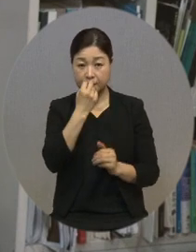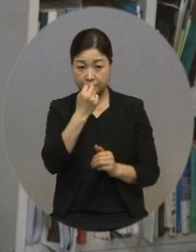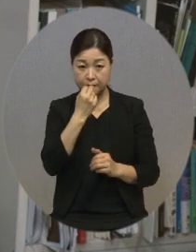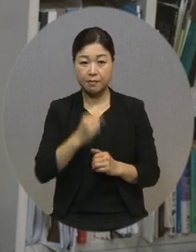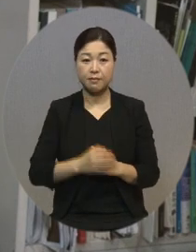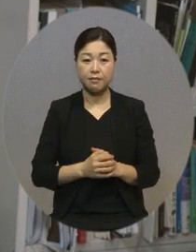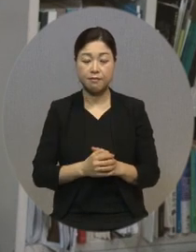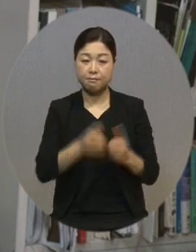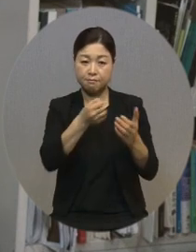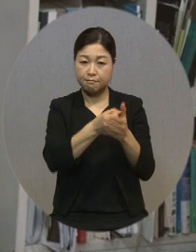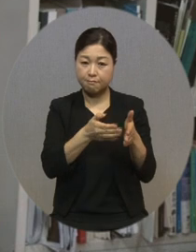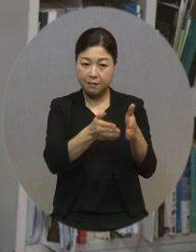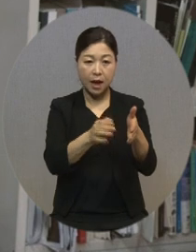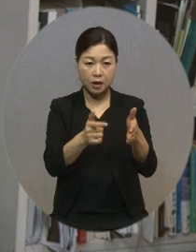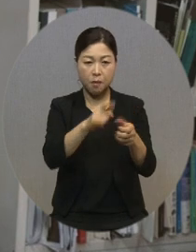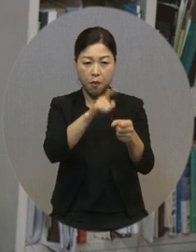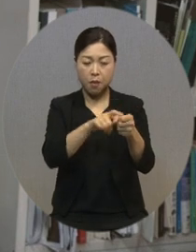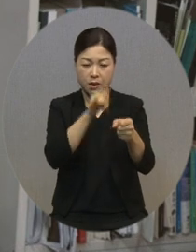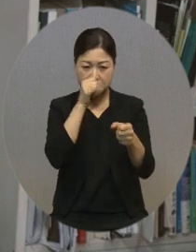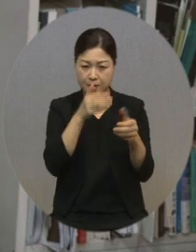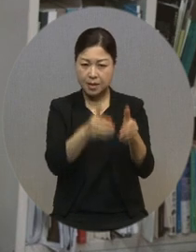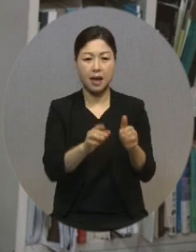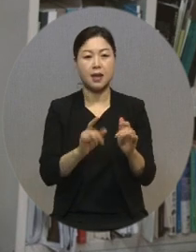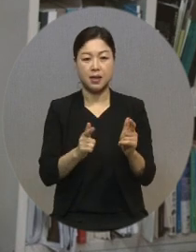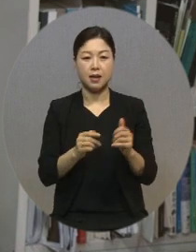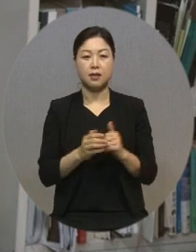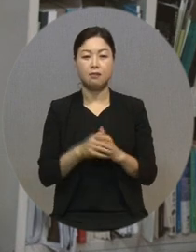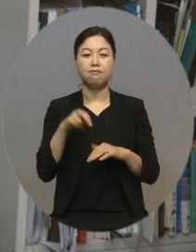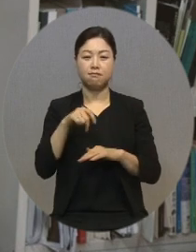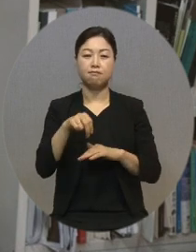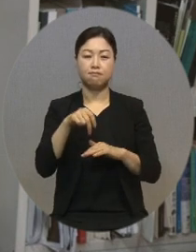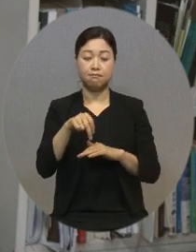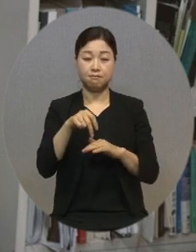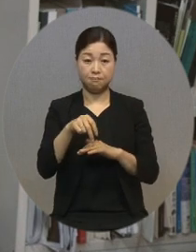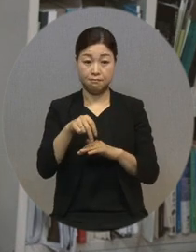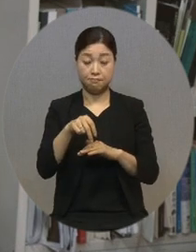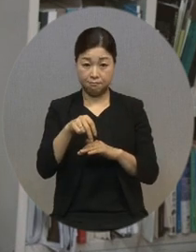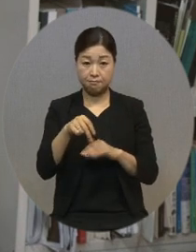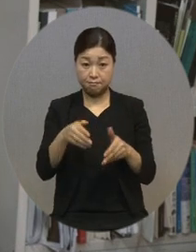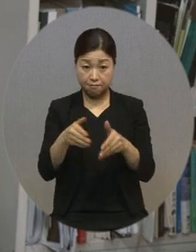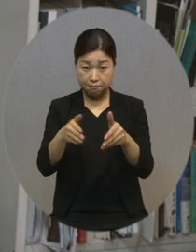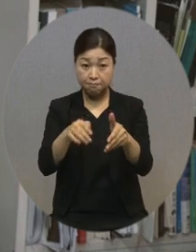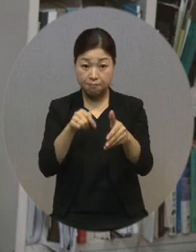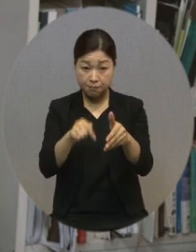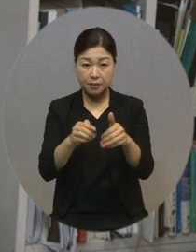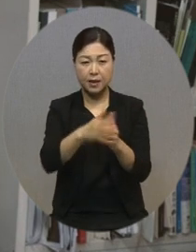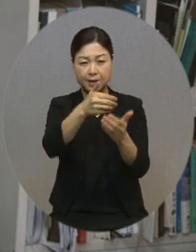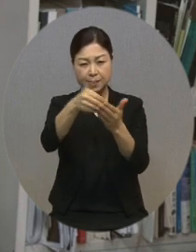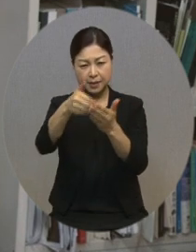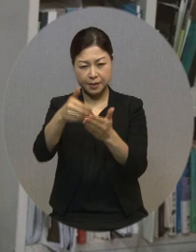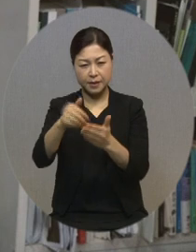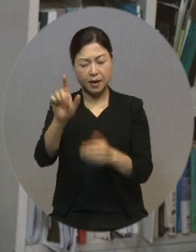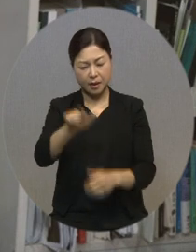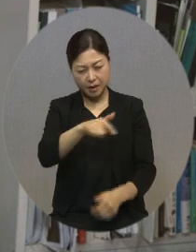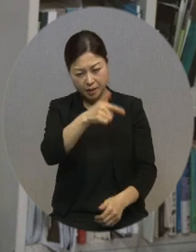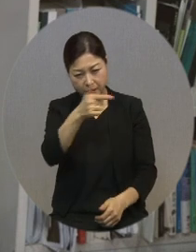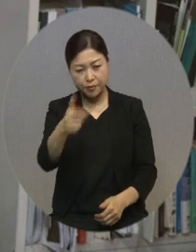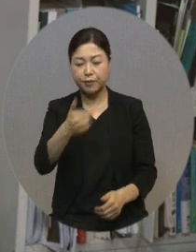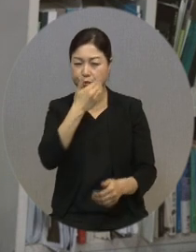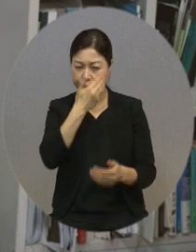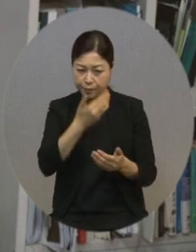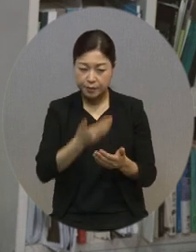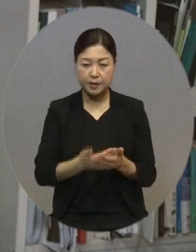정해진 길도 아닌, 목표가 있는 길도 아닌, 그저 걸어가는 이 길에서 작가는 그림을 그리며 하루하루를